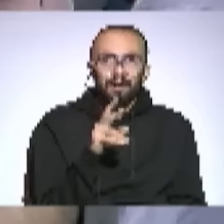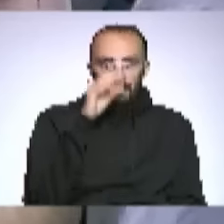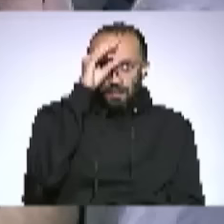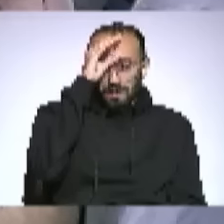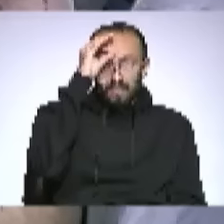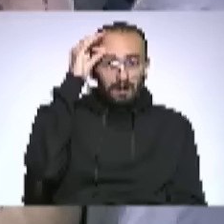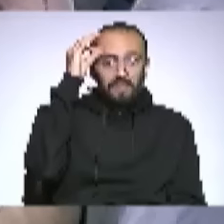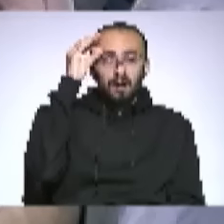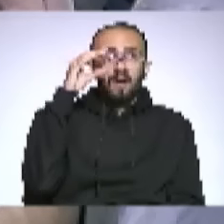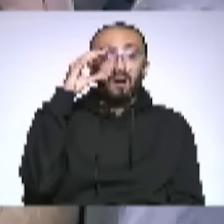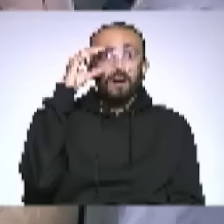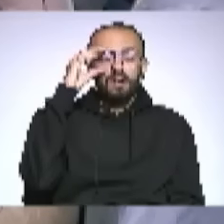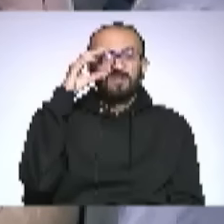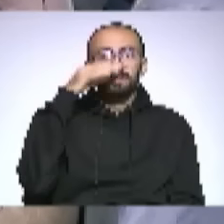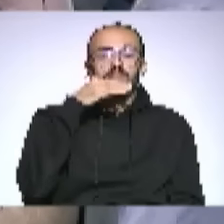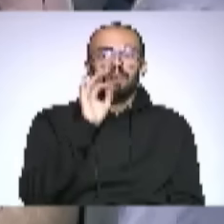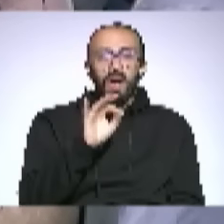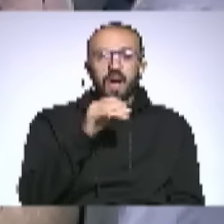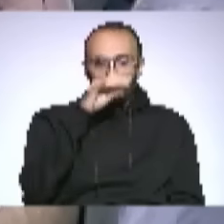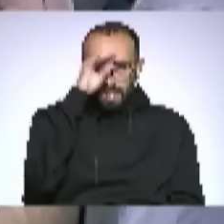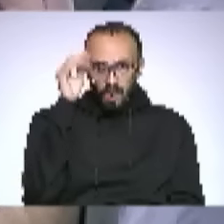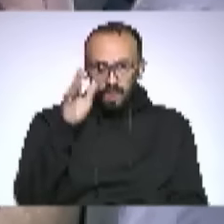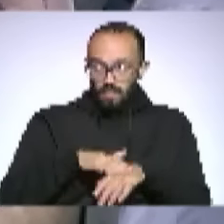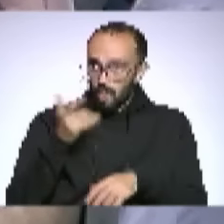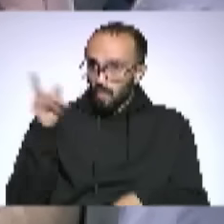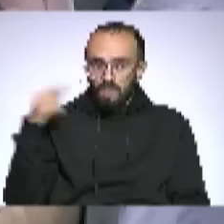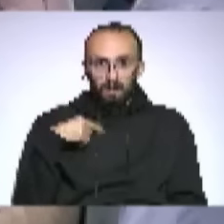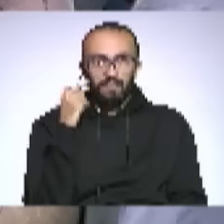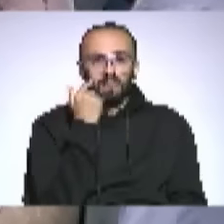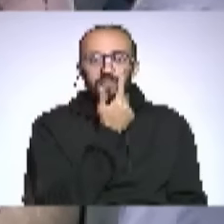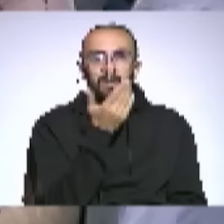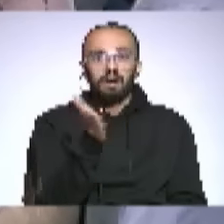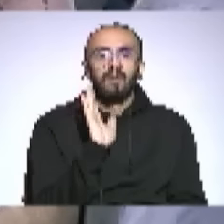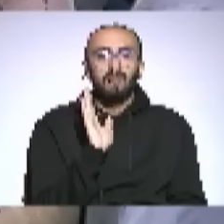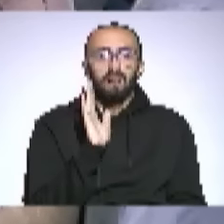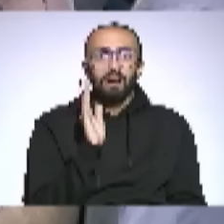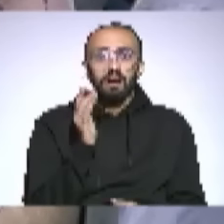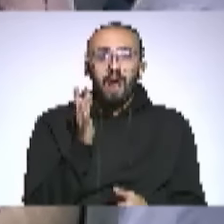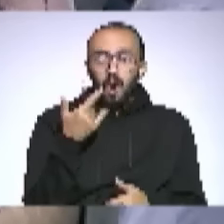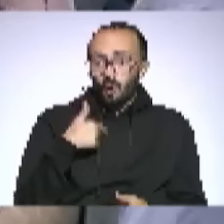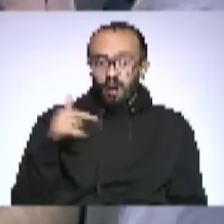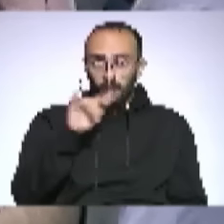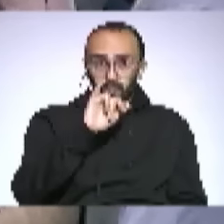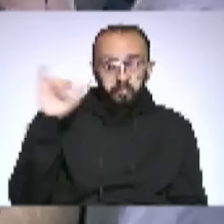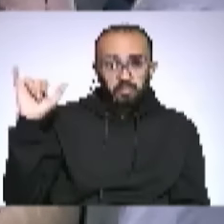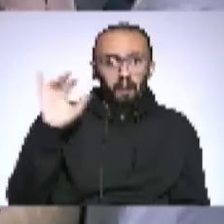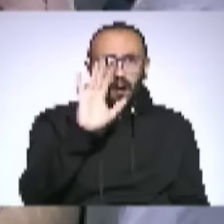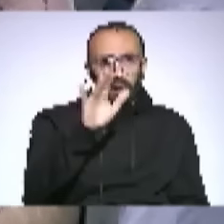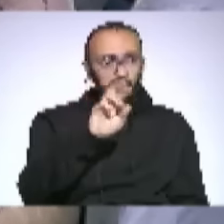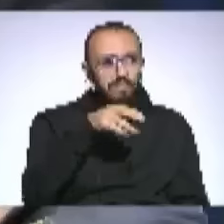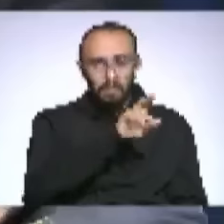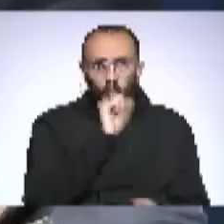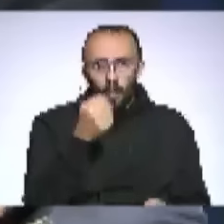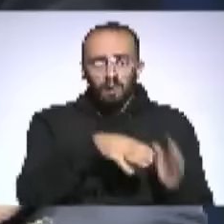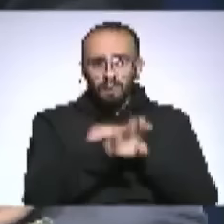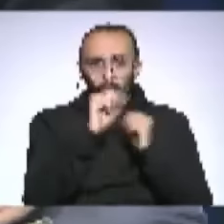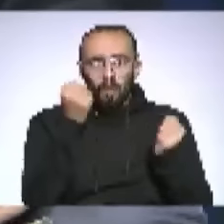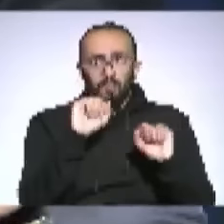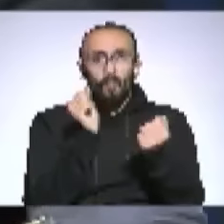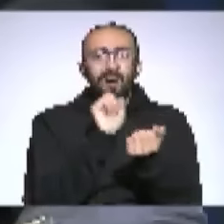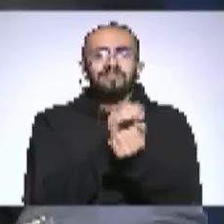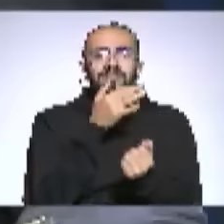نفسه عف حاسسني ان هتخدني اخويا انا هشيلك فوق راسي بصي يا بنت احتمي بصي حبيبتي بصي حبيبتي انا